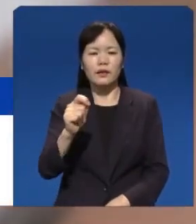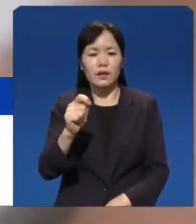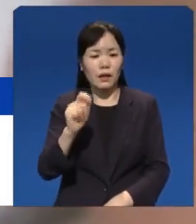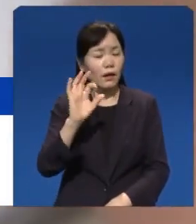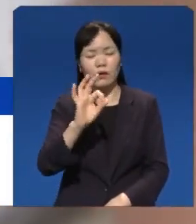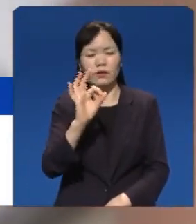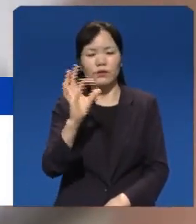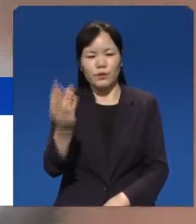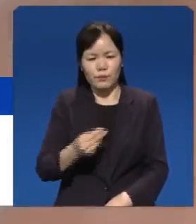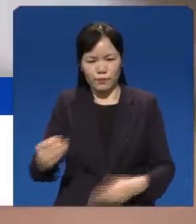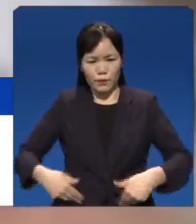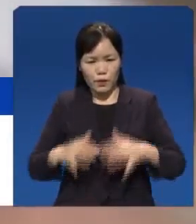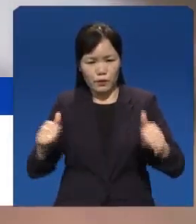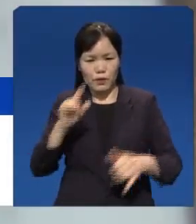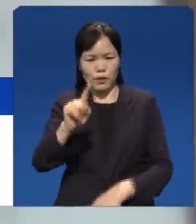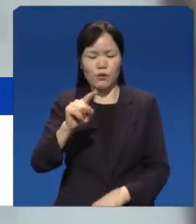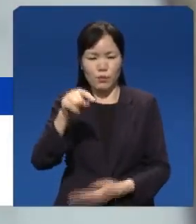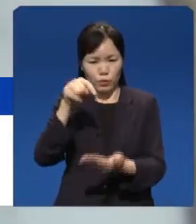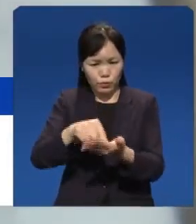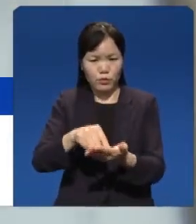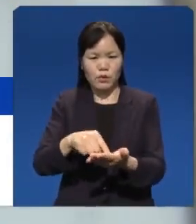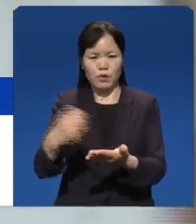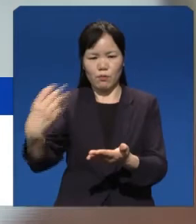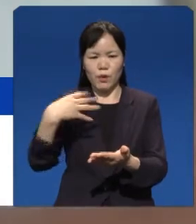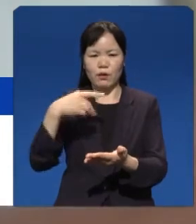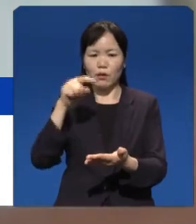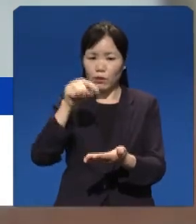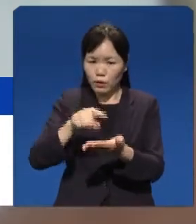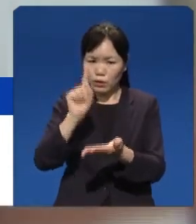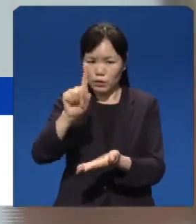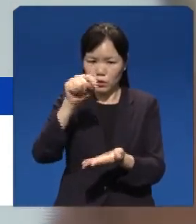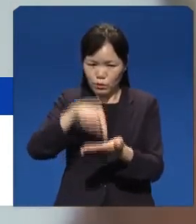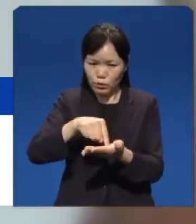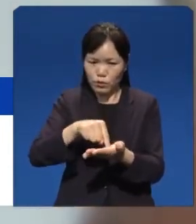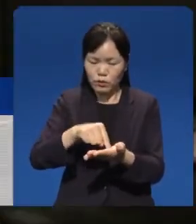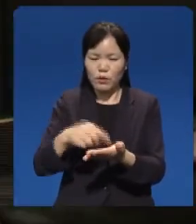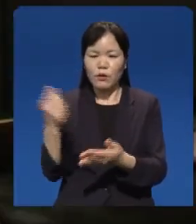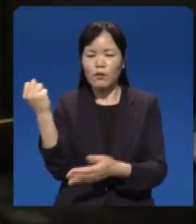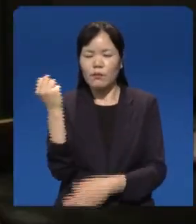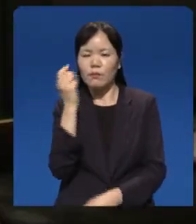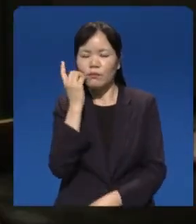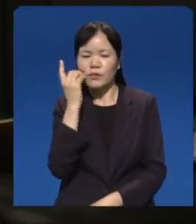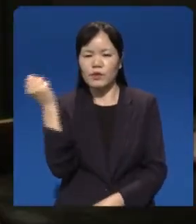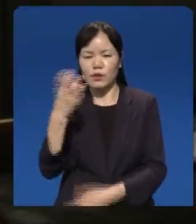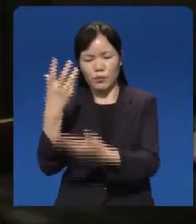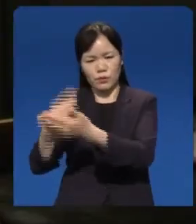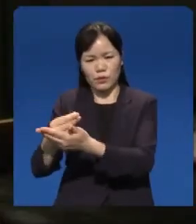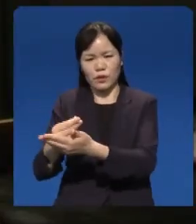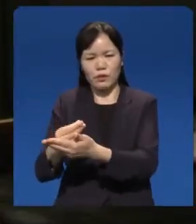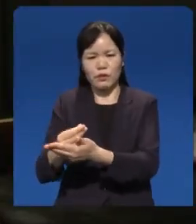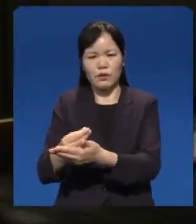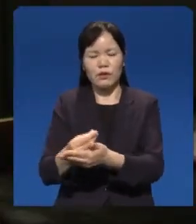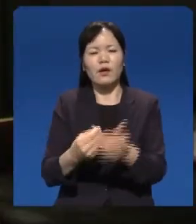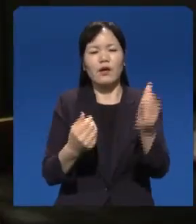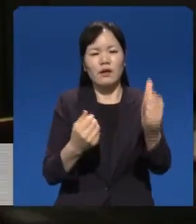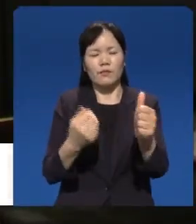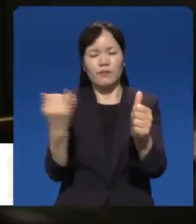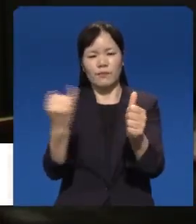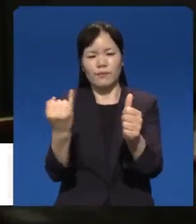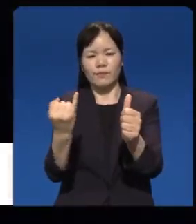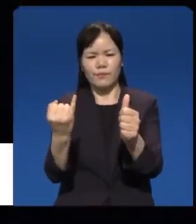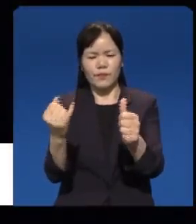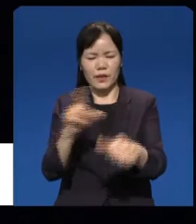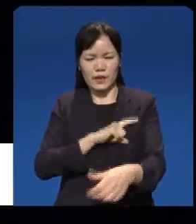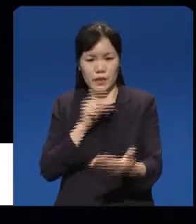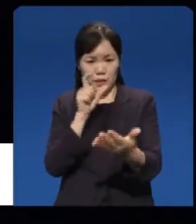눌러 아무래 논거를 눈사람 난 걔 니 꼭 만나야 주범 a 씨와 남편 b 씨 이름이 특정